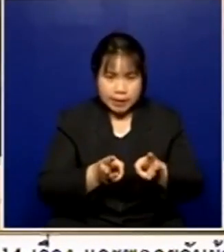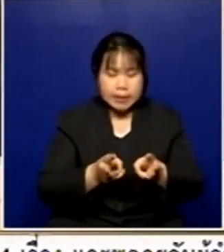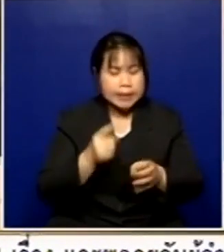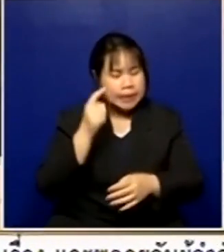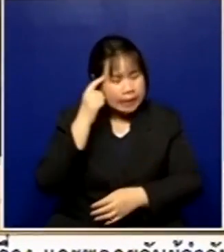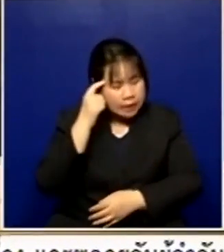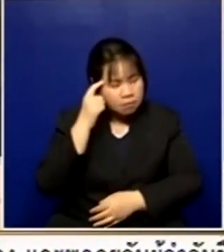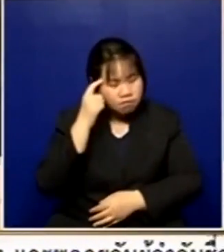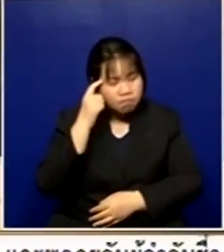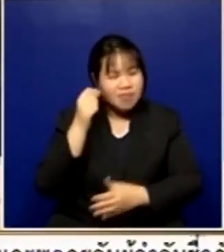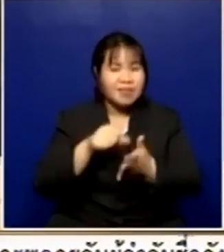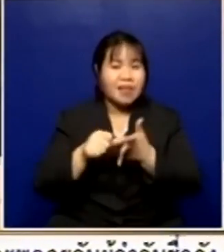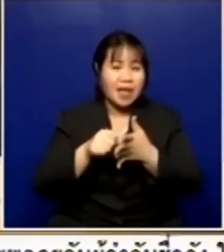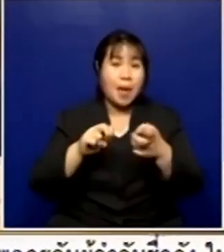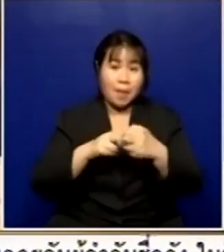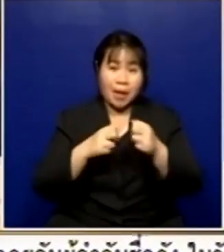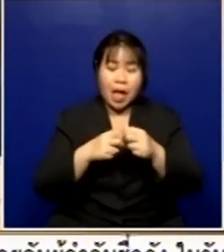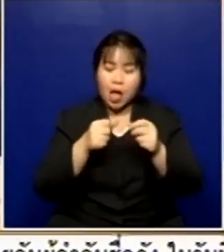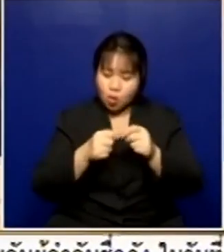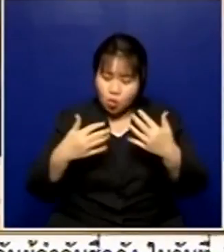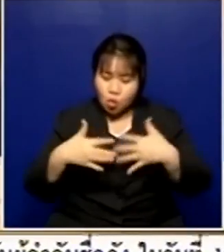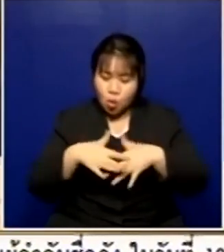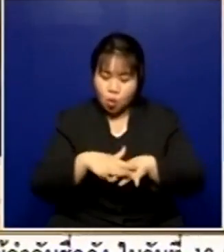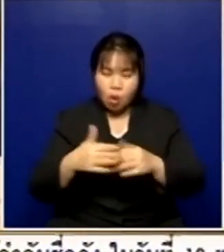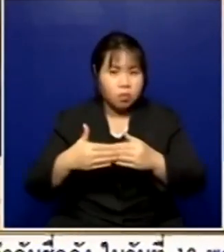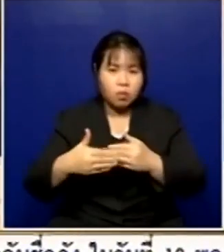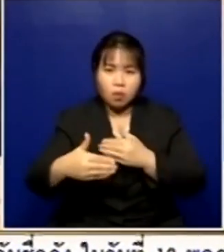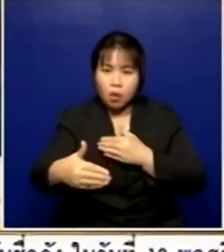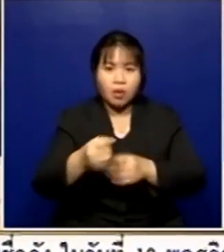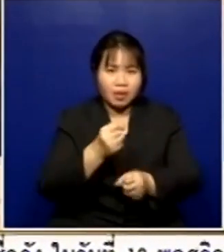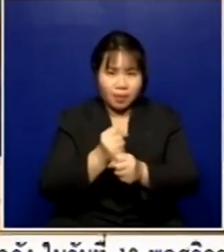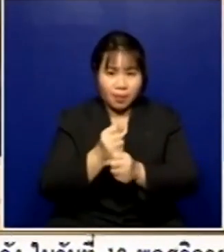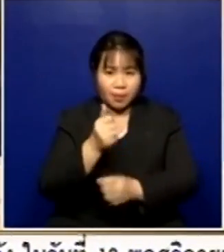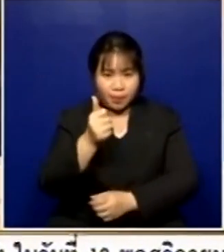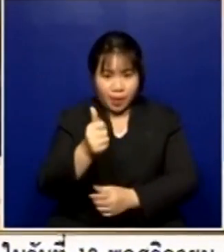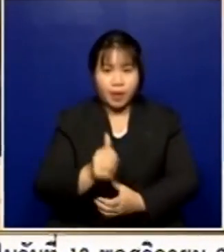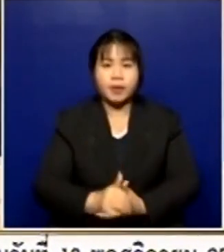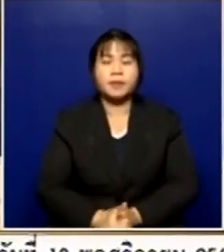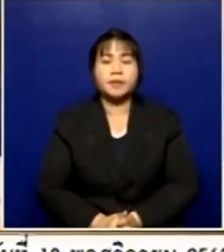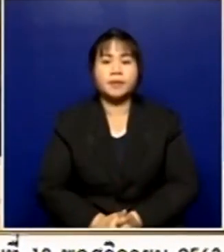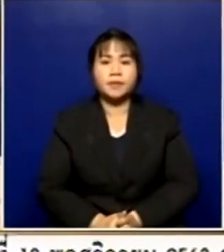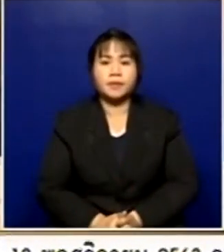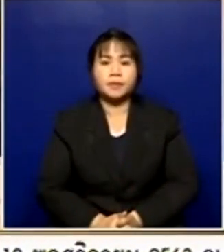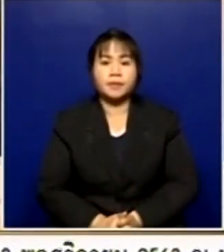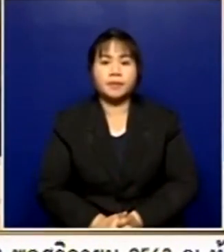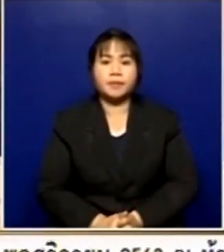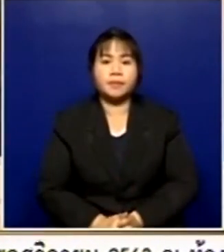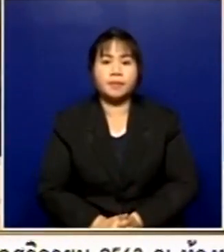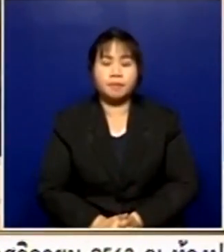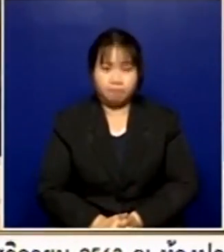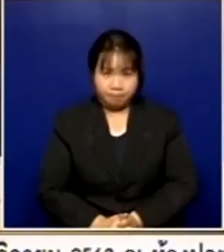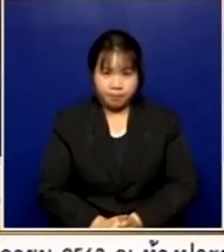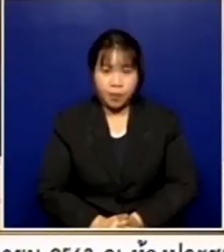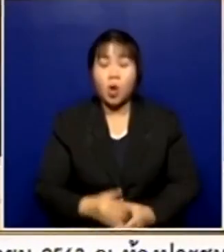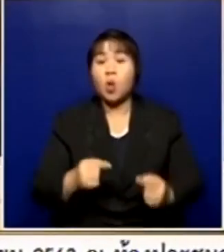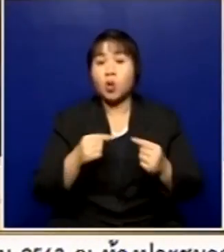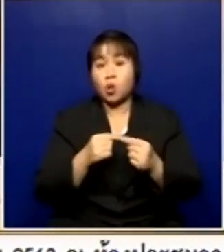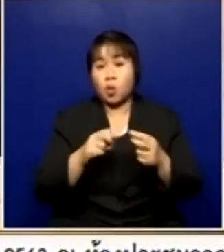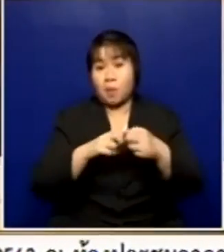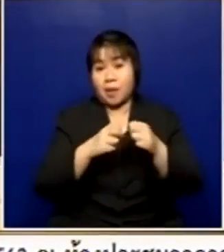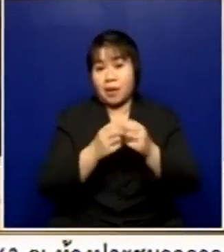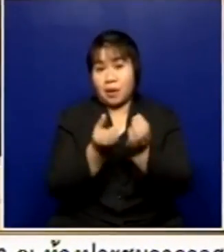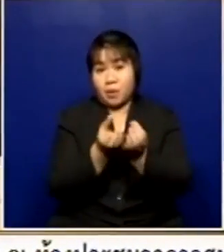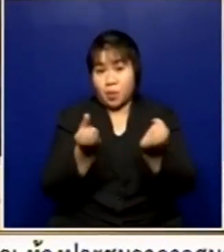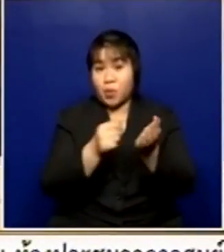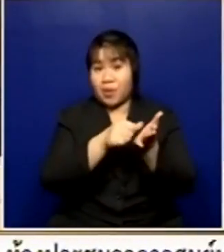จะสามารถอยู่ร่วมกันได้และสามารถใช้กันต่อไปยาวได้นะครับมีหลักการเรื่องการแก้ไขรัฐธรรมนูญ